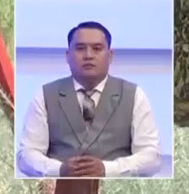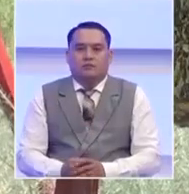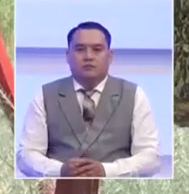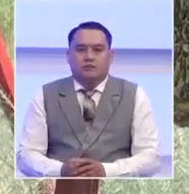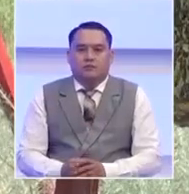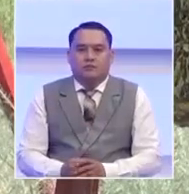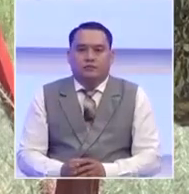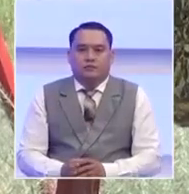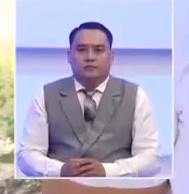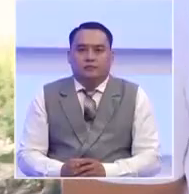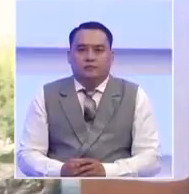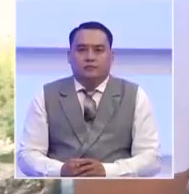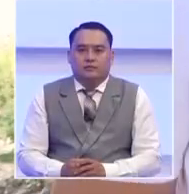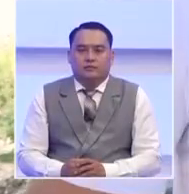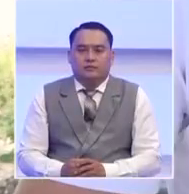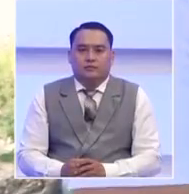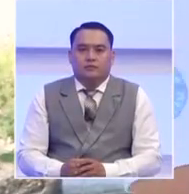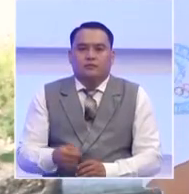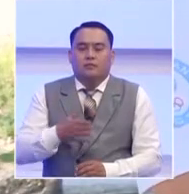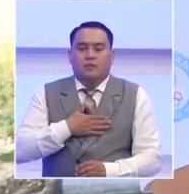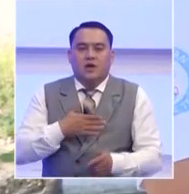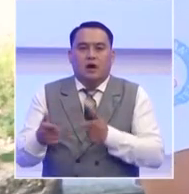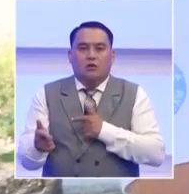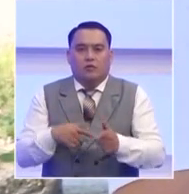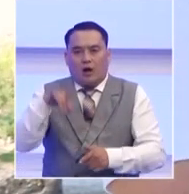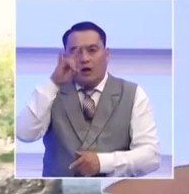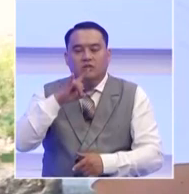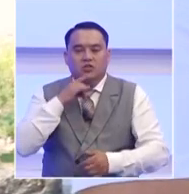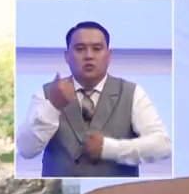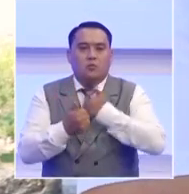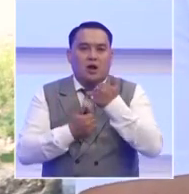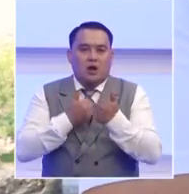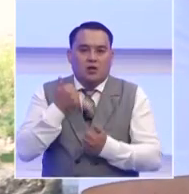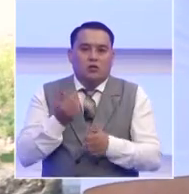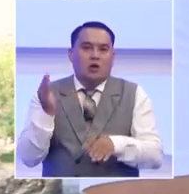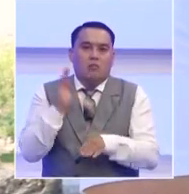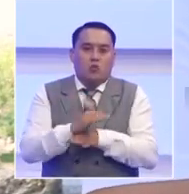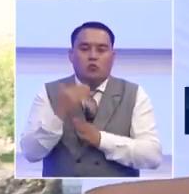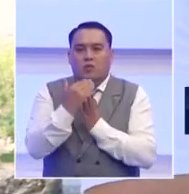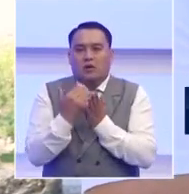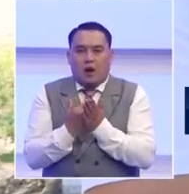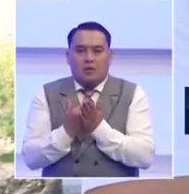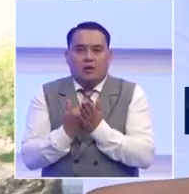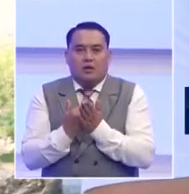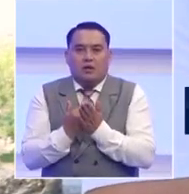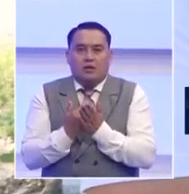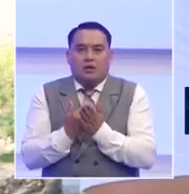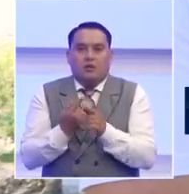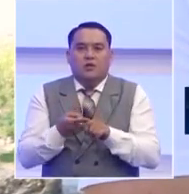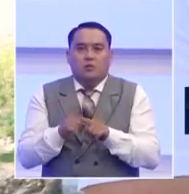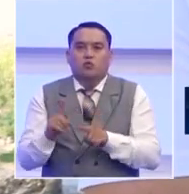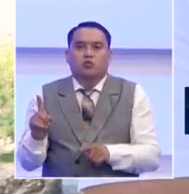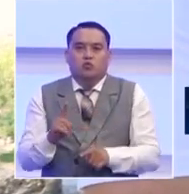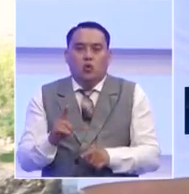Олимпийского резерва. Мы готовимся на Казахстан, на чемпионат Казахстана по полной программе, потому что,